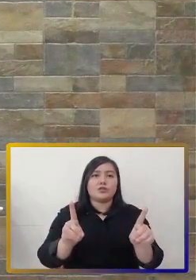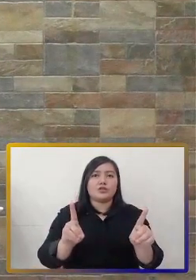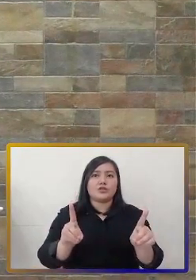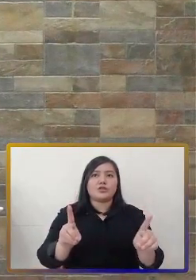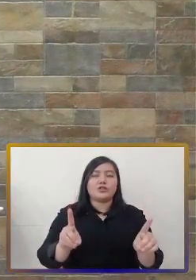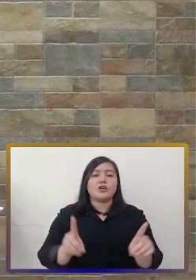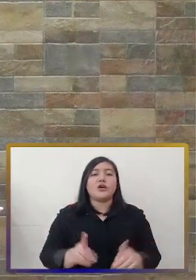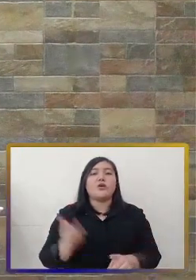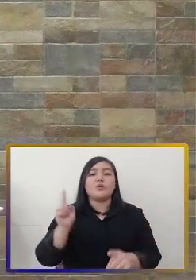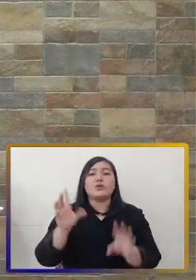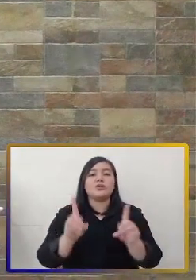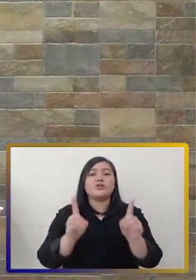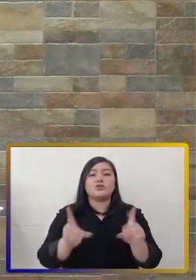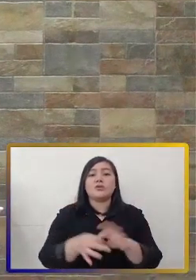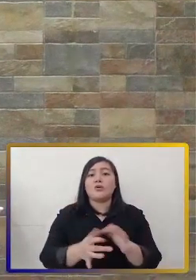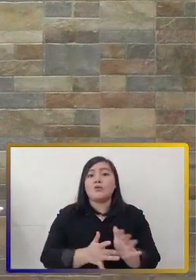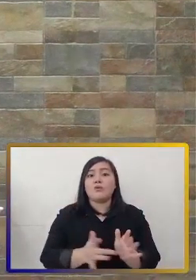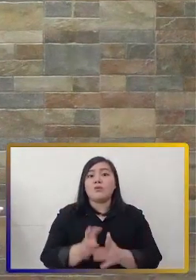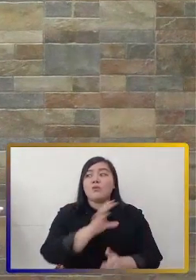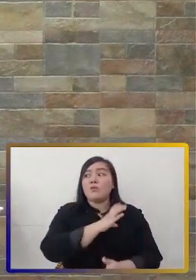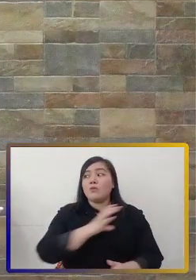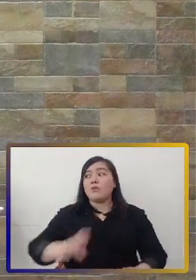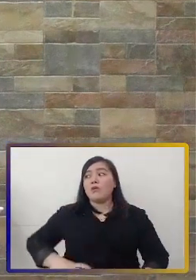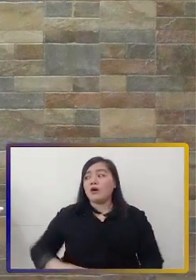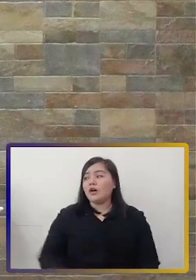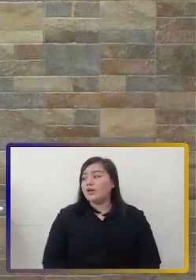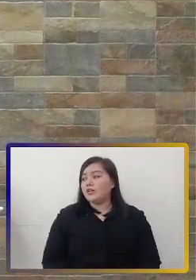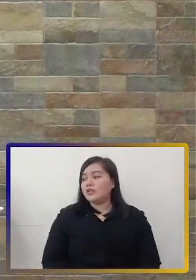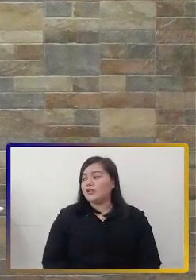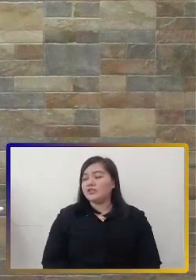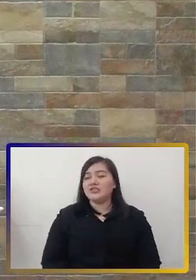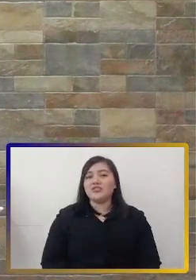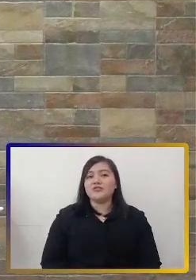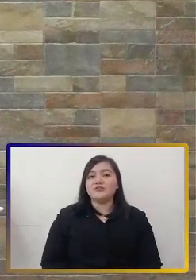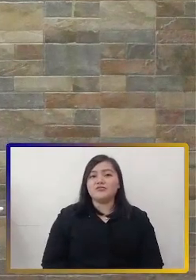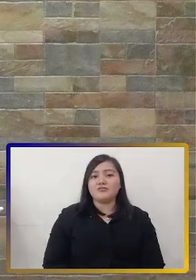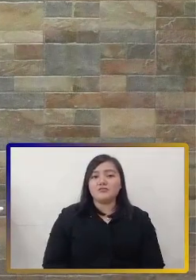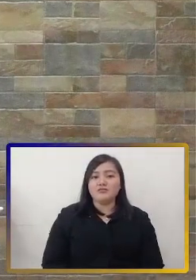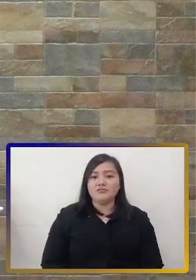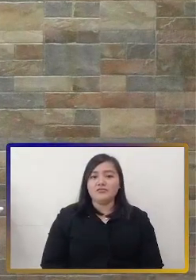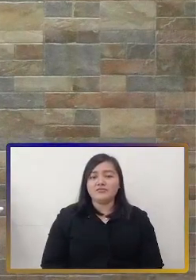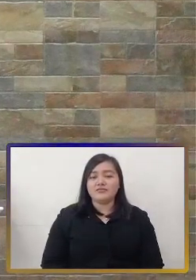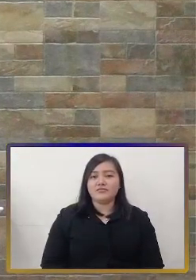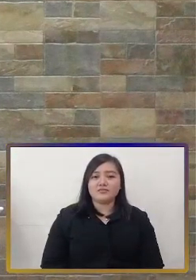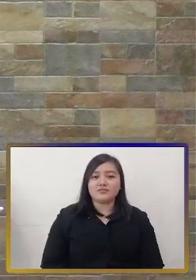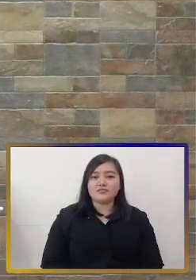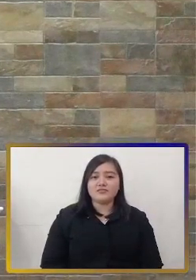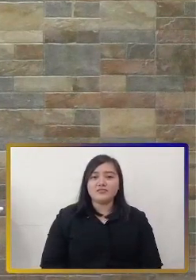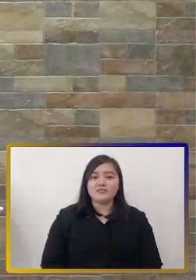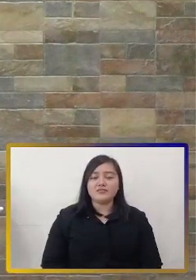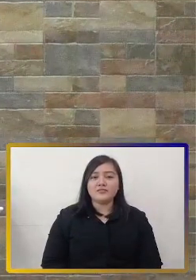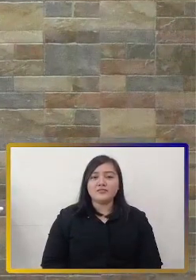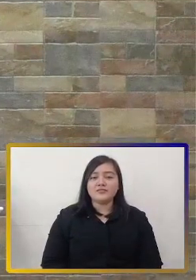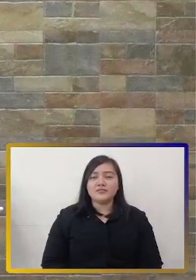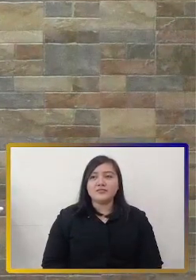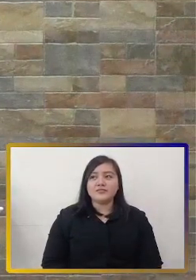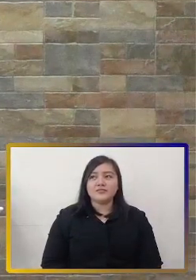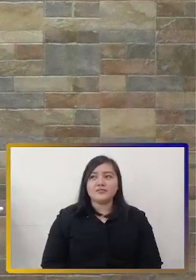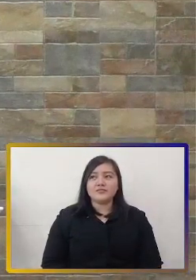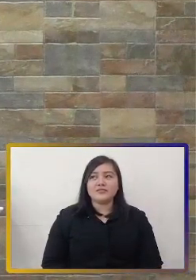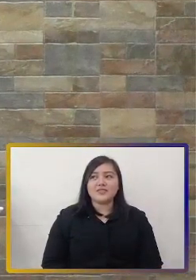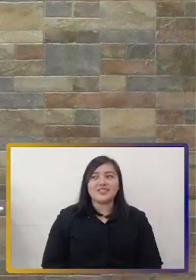lamang yan, maliwanag. Pupunta tayo pa sa mga susunod na centuries hanggang sa makarating tayo sa century 2 na.